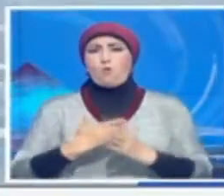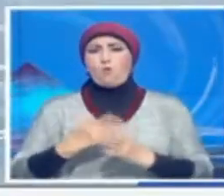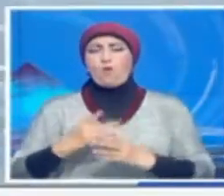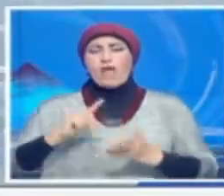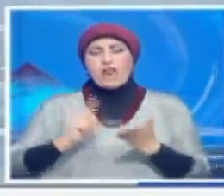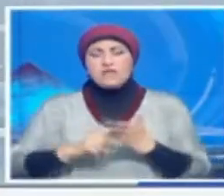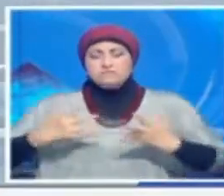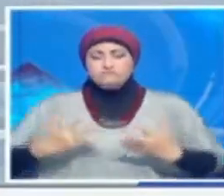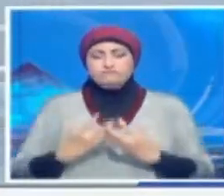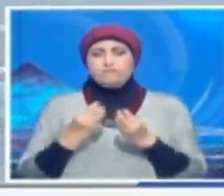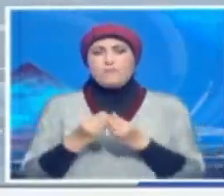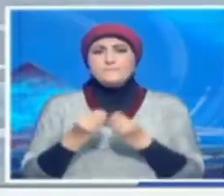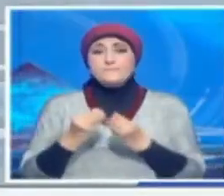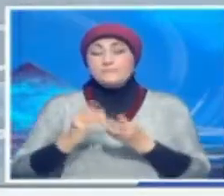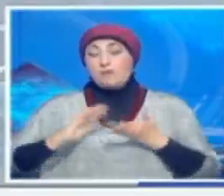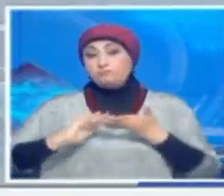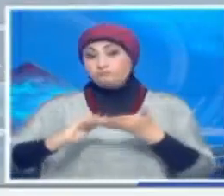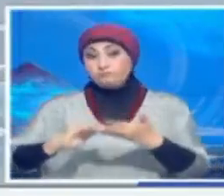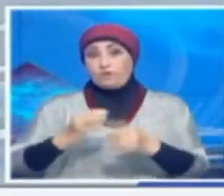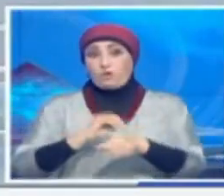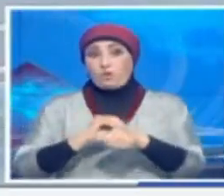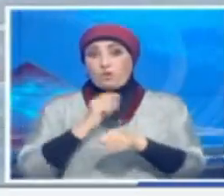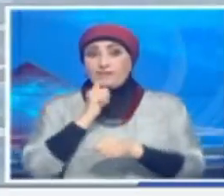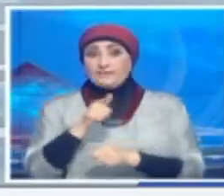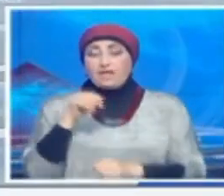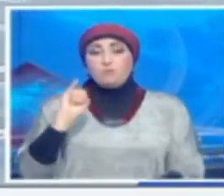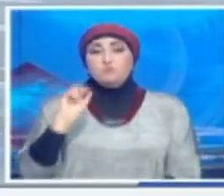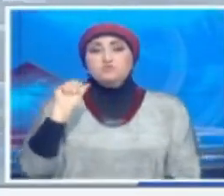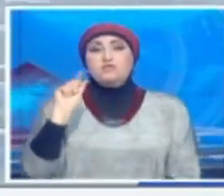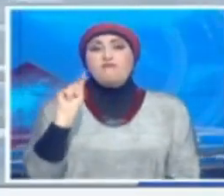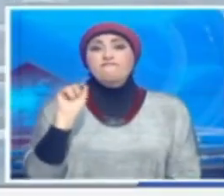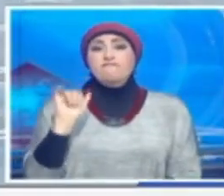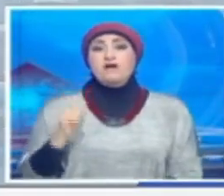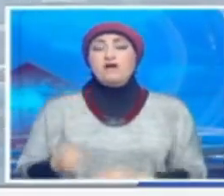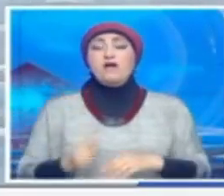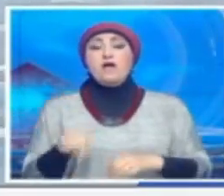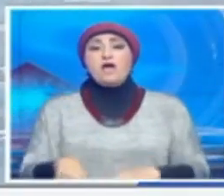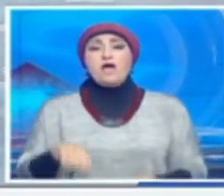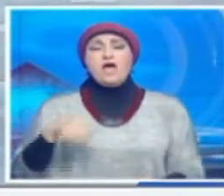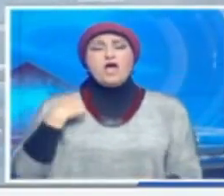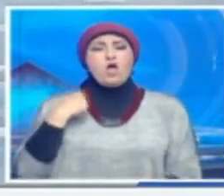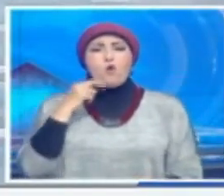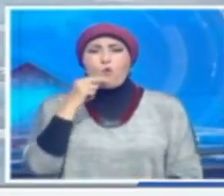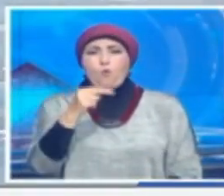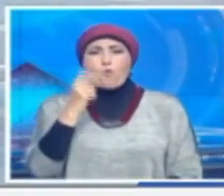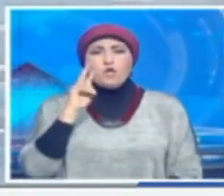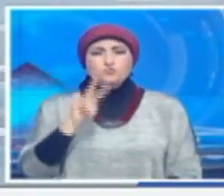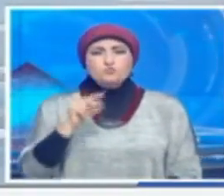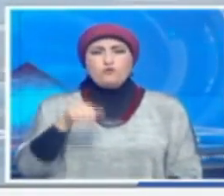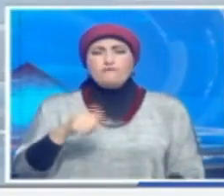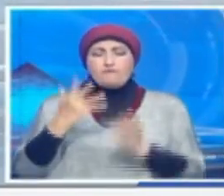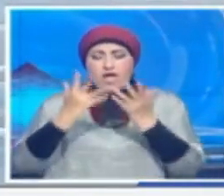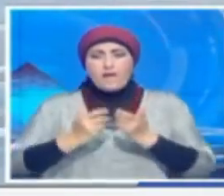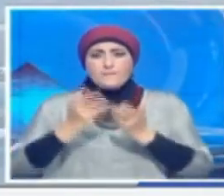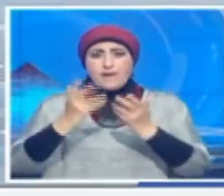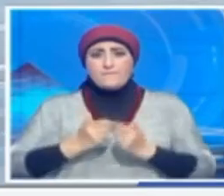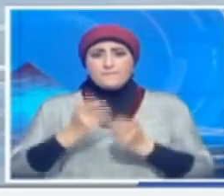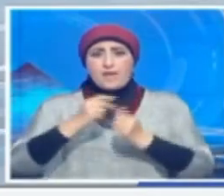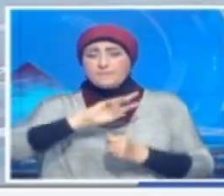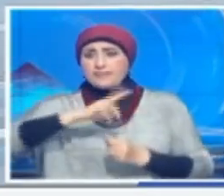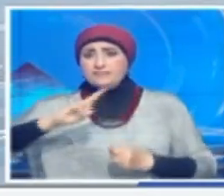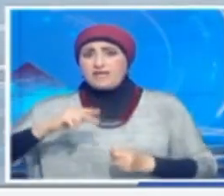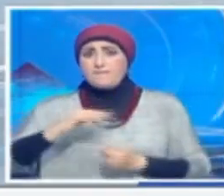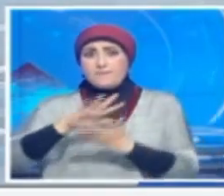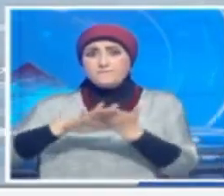لحل مشكلاتهم. جاء ذلك خلال متابعة الدكتور مصطفى مدبولي موقف تلقي ورصد واستجابة الجهات